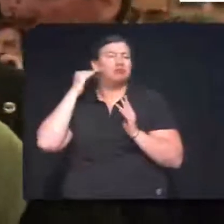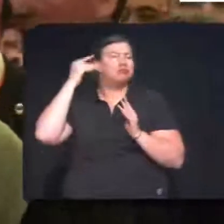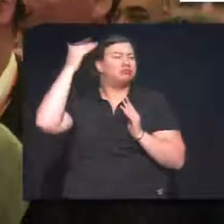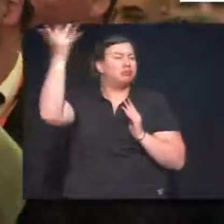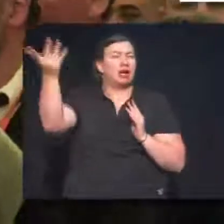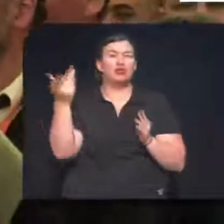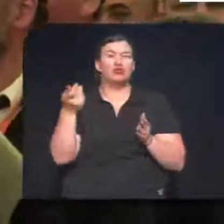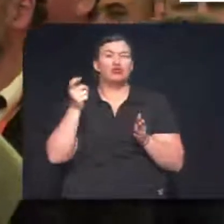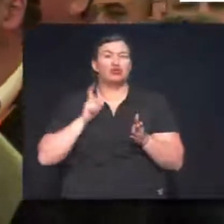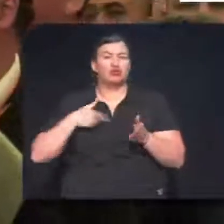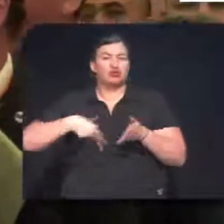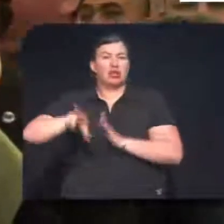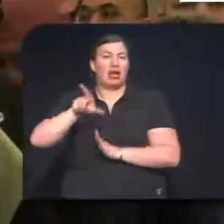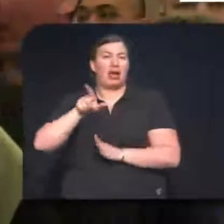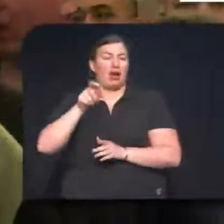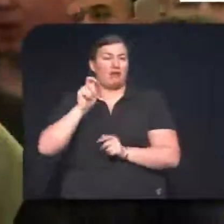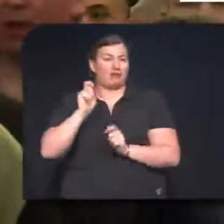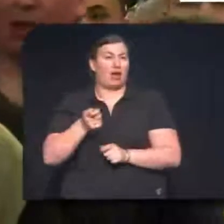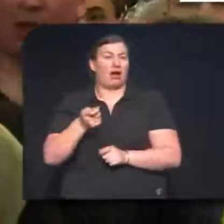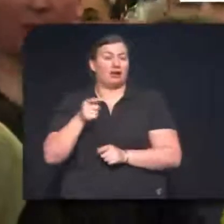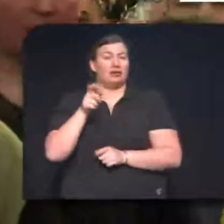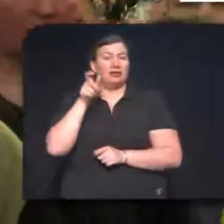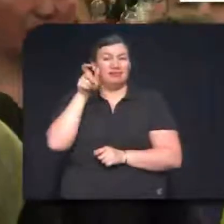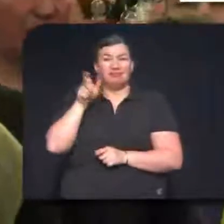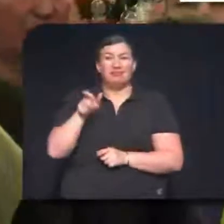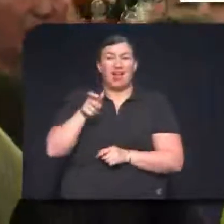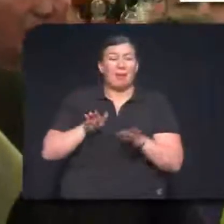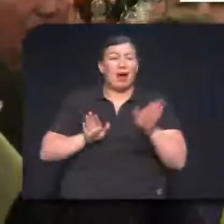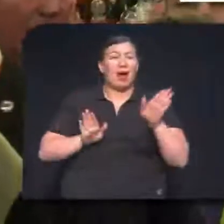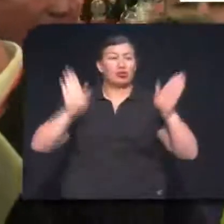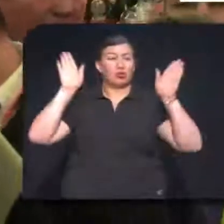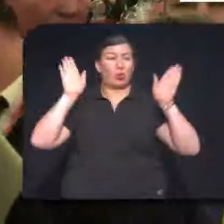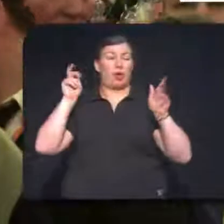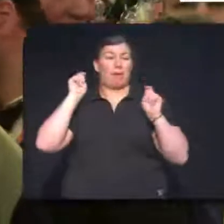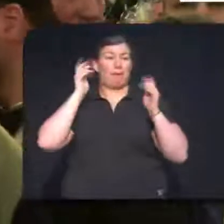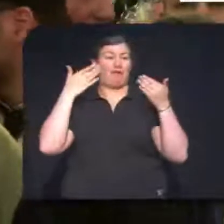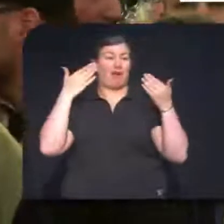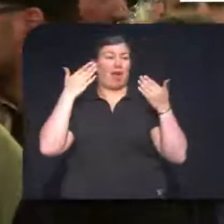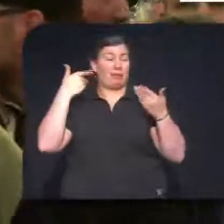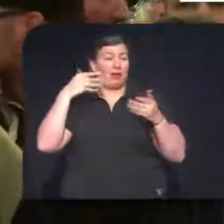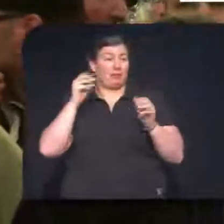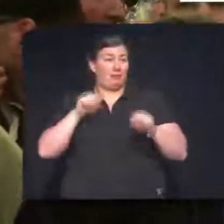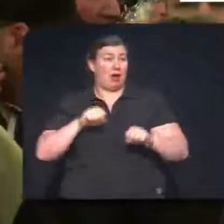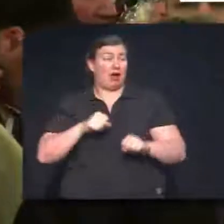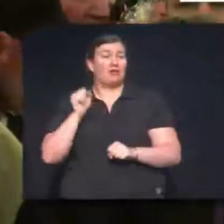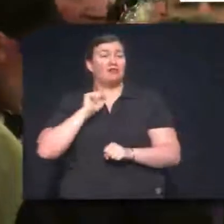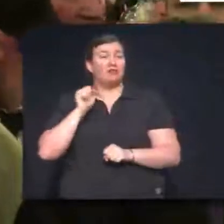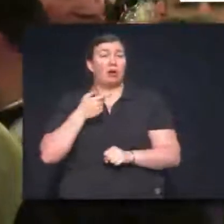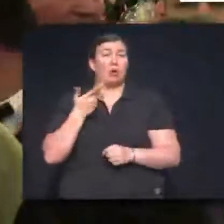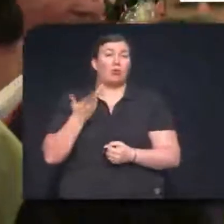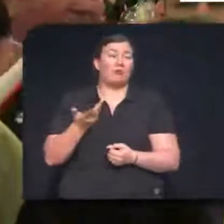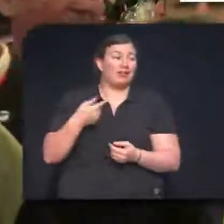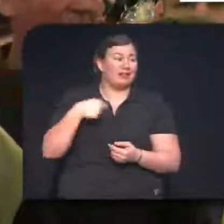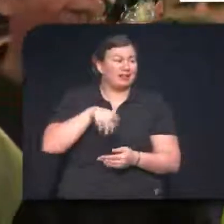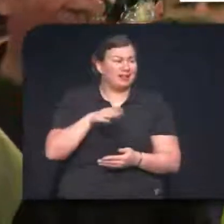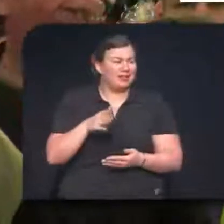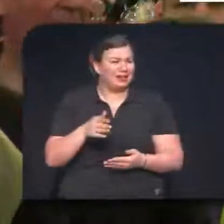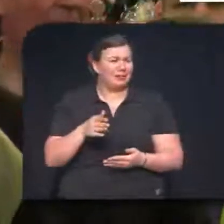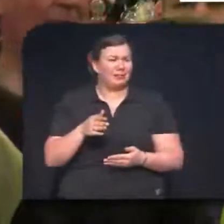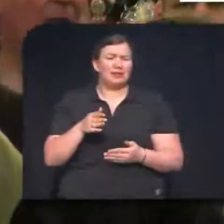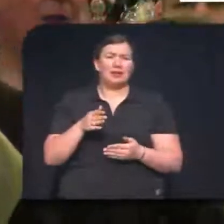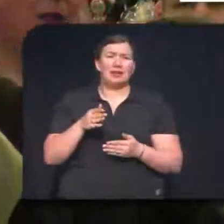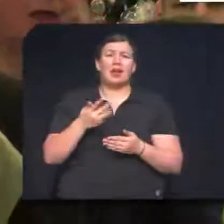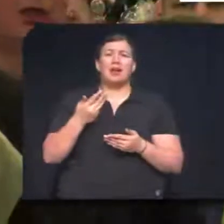die nur Asylbewerber begehen können weil sie irgendwelche imaginären Grenzen hier innerhalb der Bundesrepublik